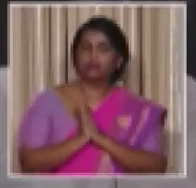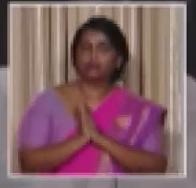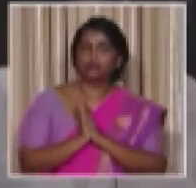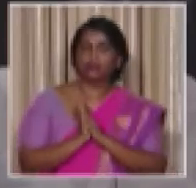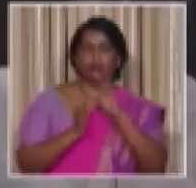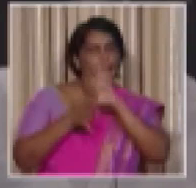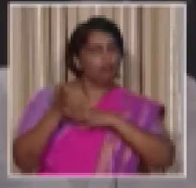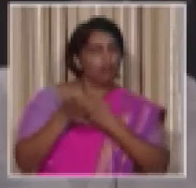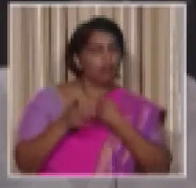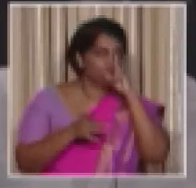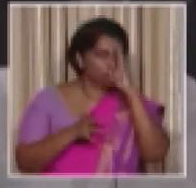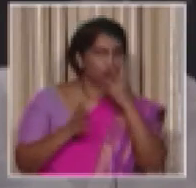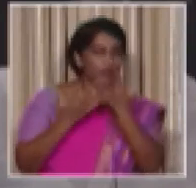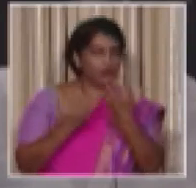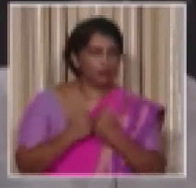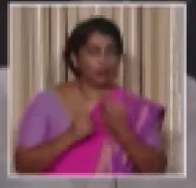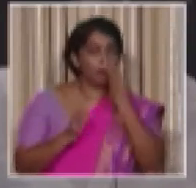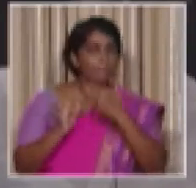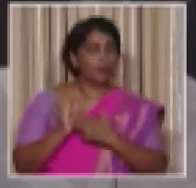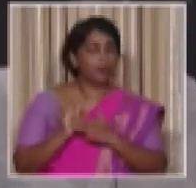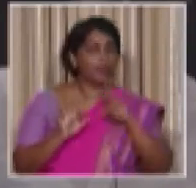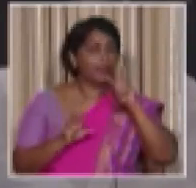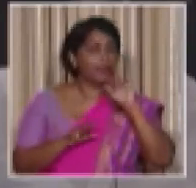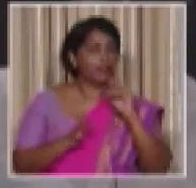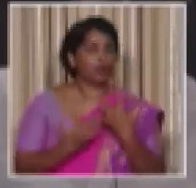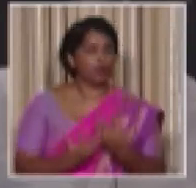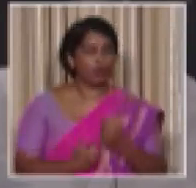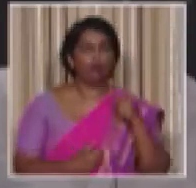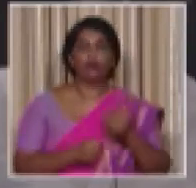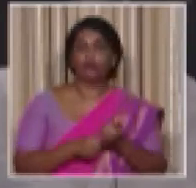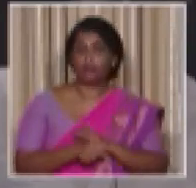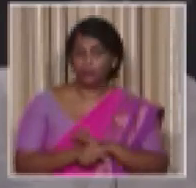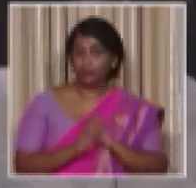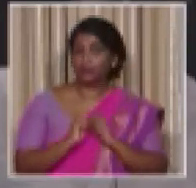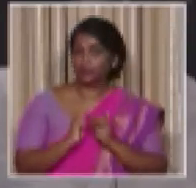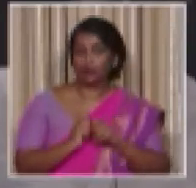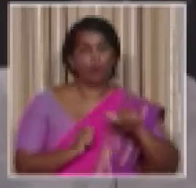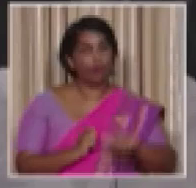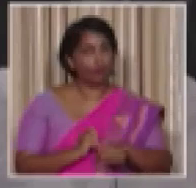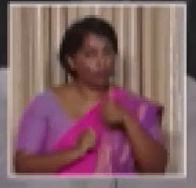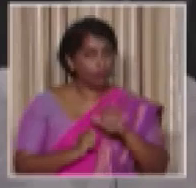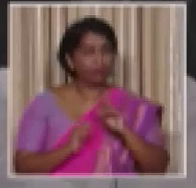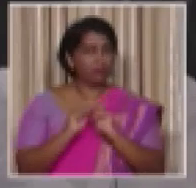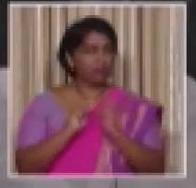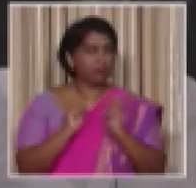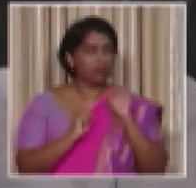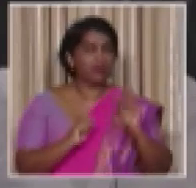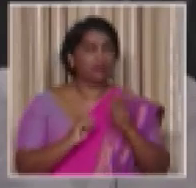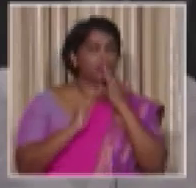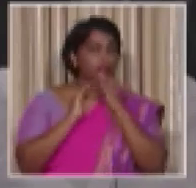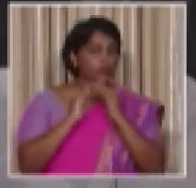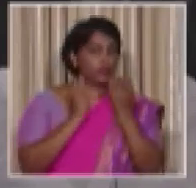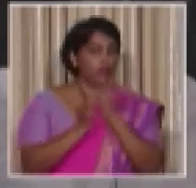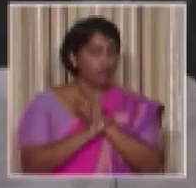ගත්තා රුපියල් මිලියන 936ක් ඕනේ මේ කොවිඩ් 19 වෙලාවේ පුනරුත්ථාපනය කරපු නිසා කැඩිබිඳි ගිය මේ 19